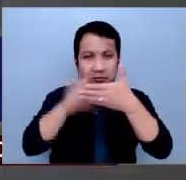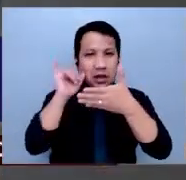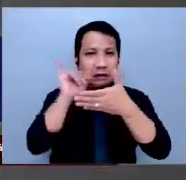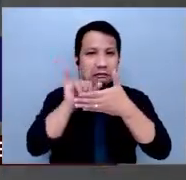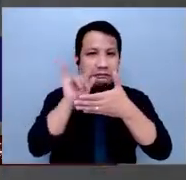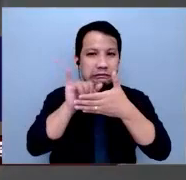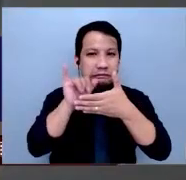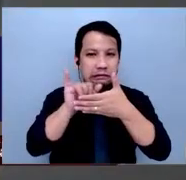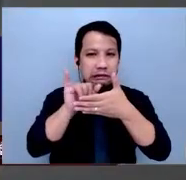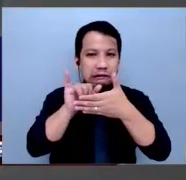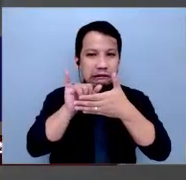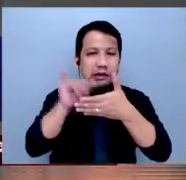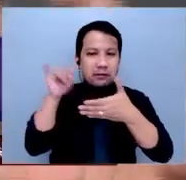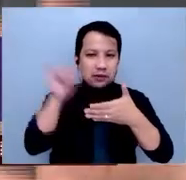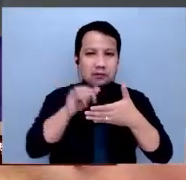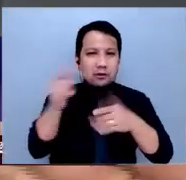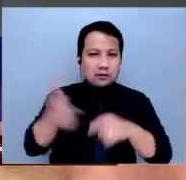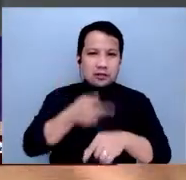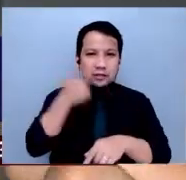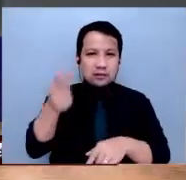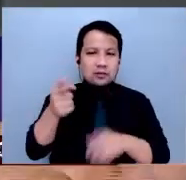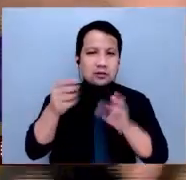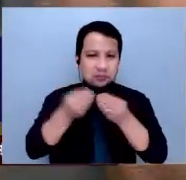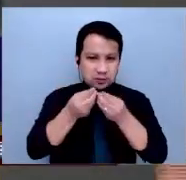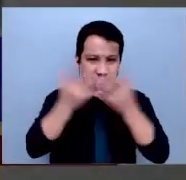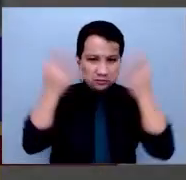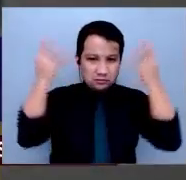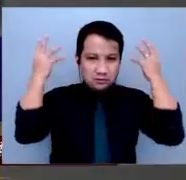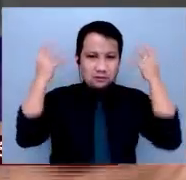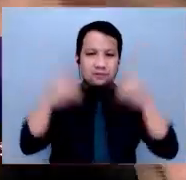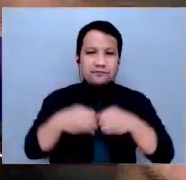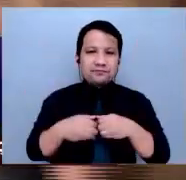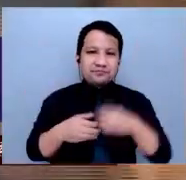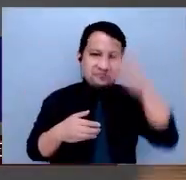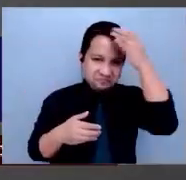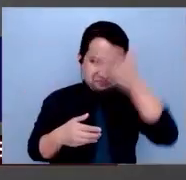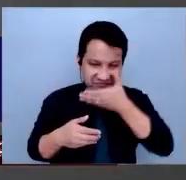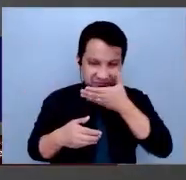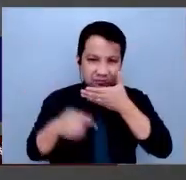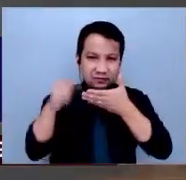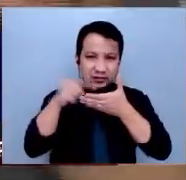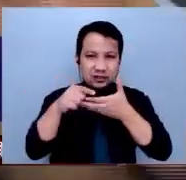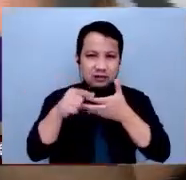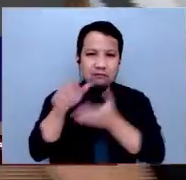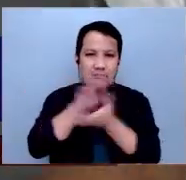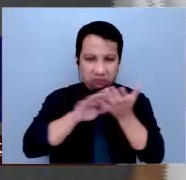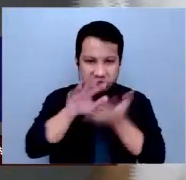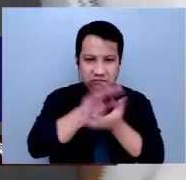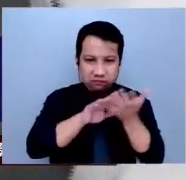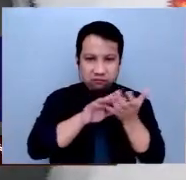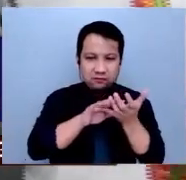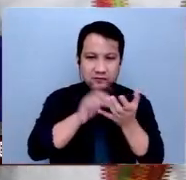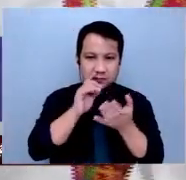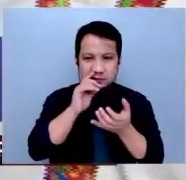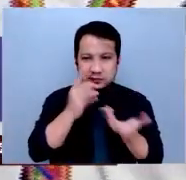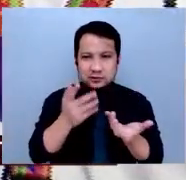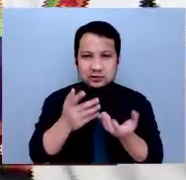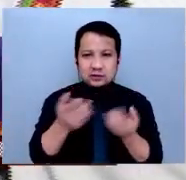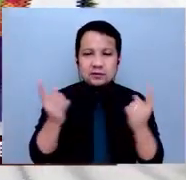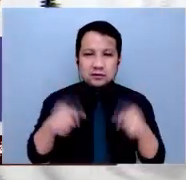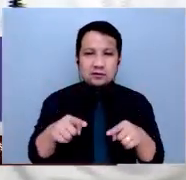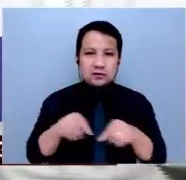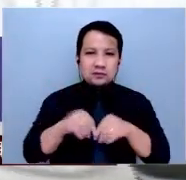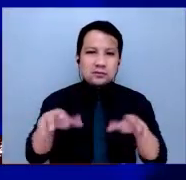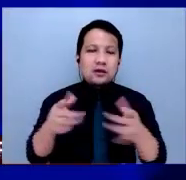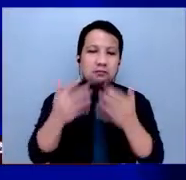long periods of time instead na kumalat siya. So naiipon lang po siya dyan, naghahalo-halo sila, and chances are malalanggap niya po